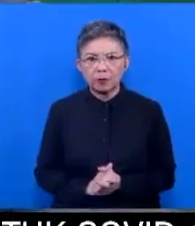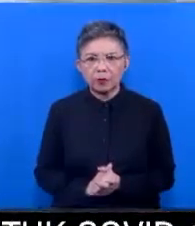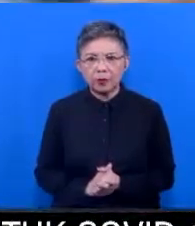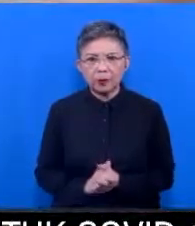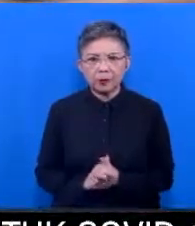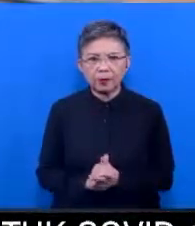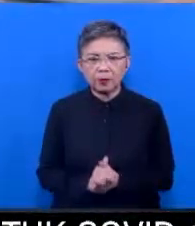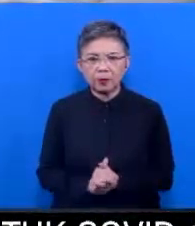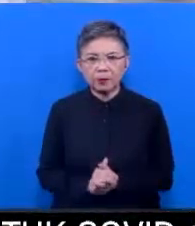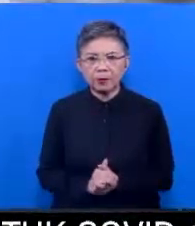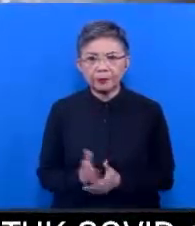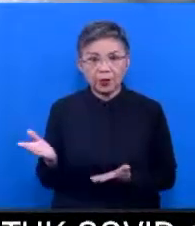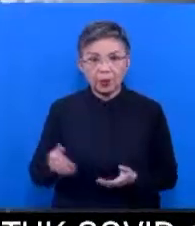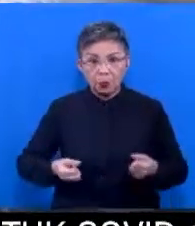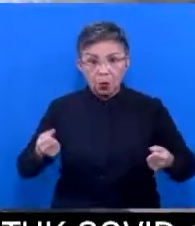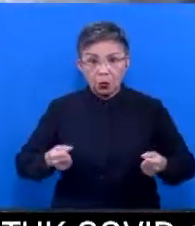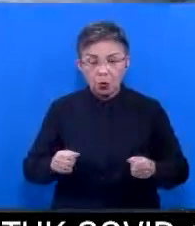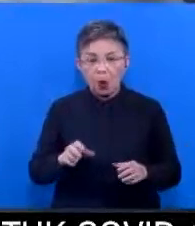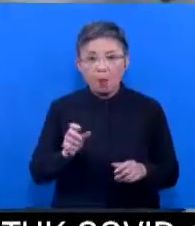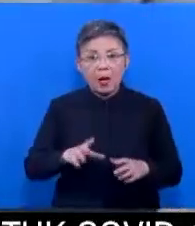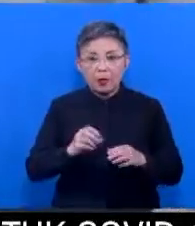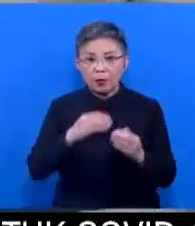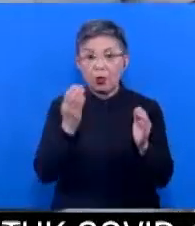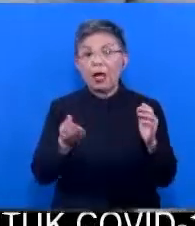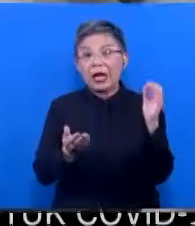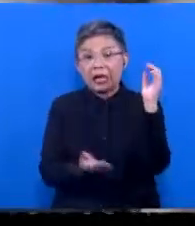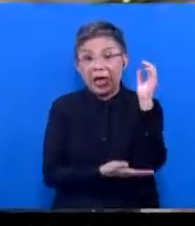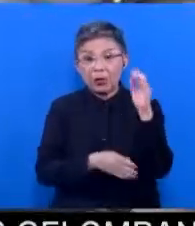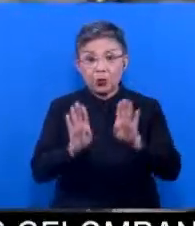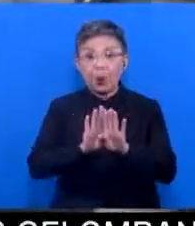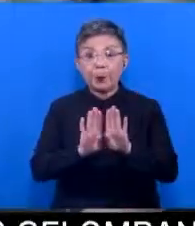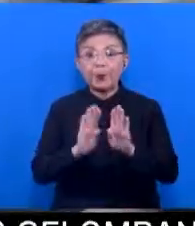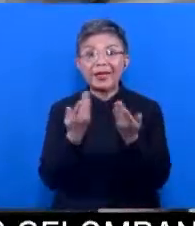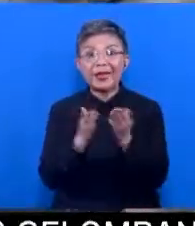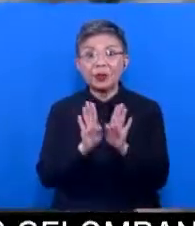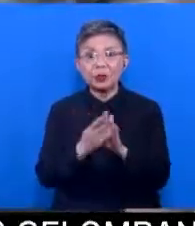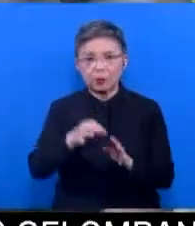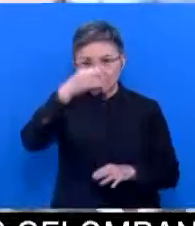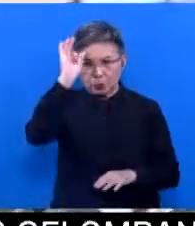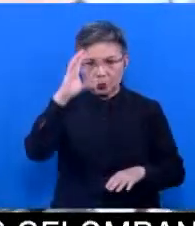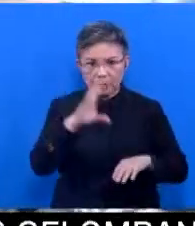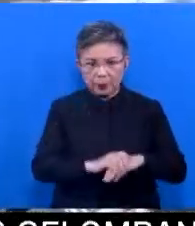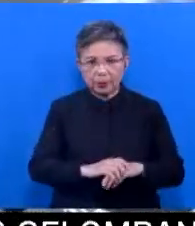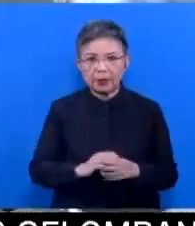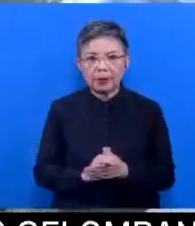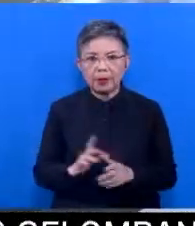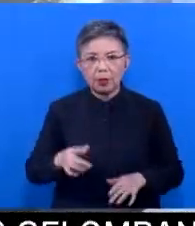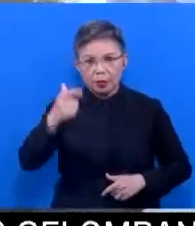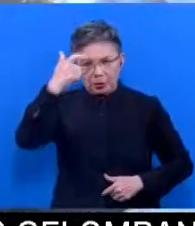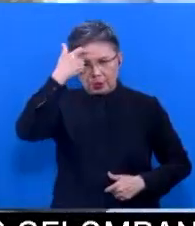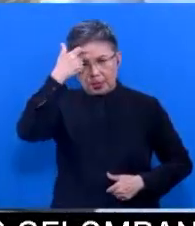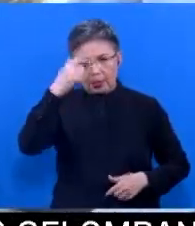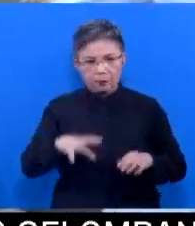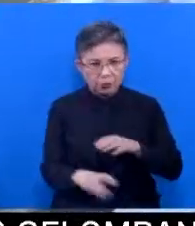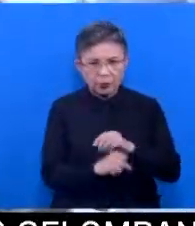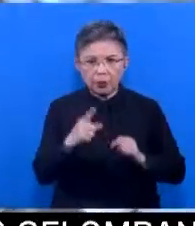Inilah barang bukti mobil pick-up bermuatan puluhan potong kayu kusen yang disita unit Reskrim Polsek Kebon Jeruk dari para pelaku